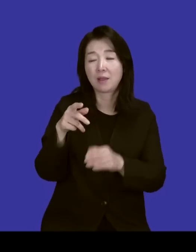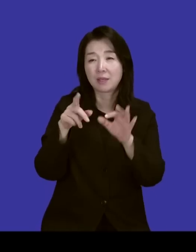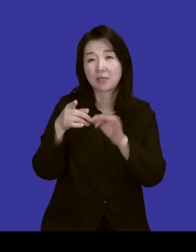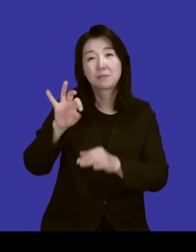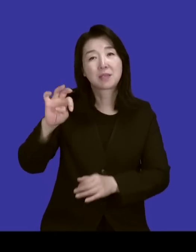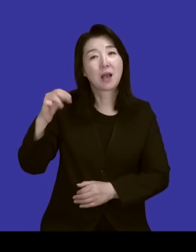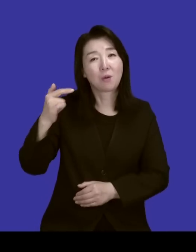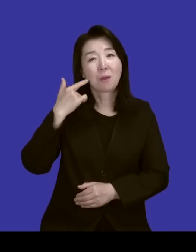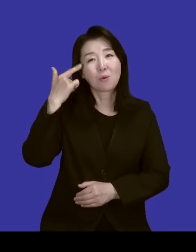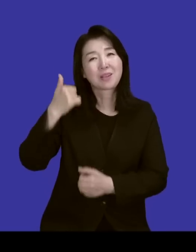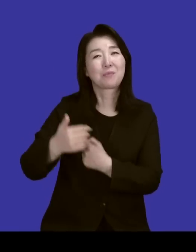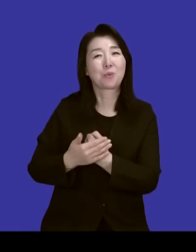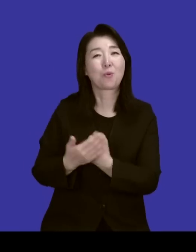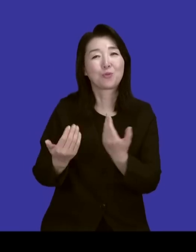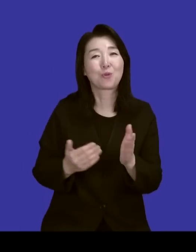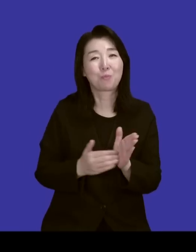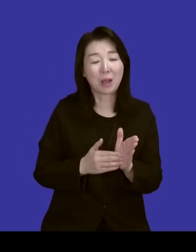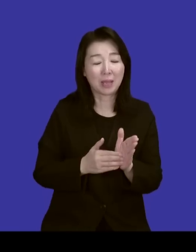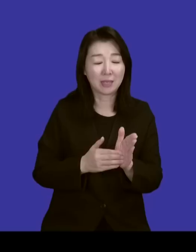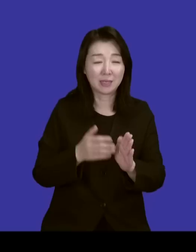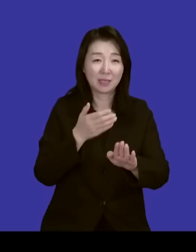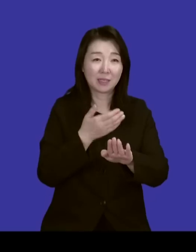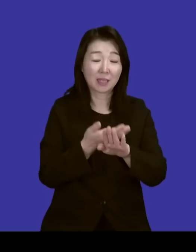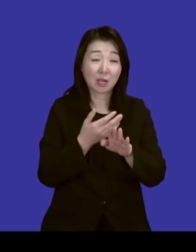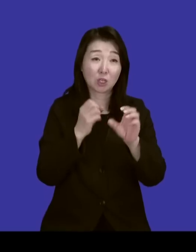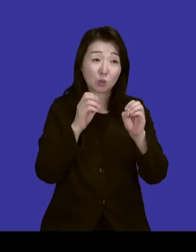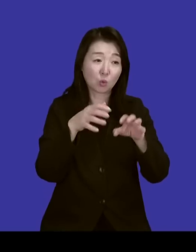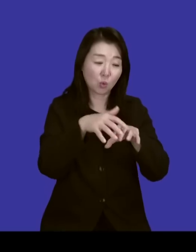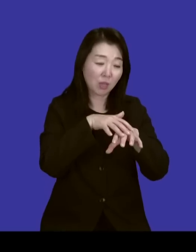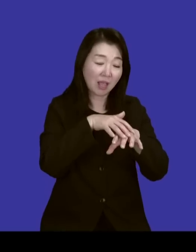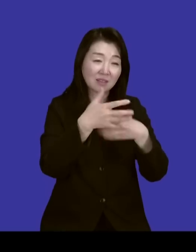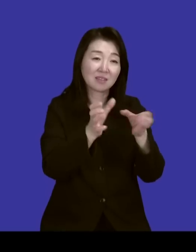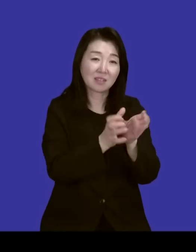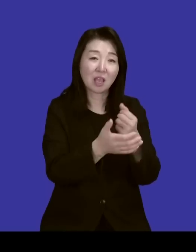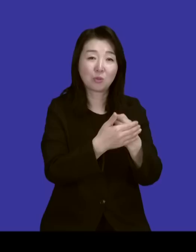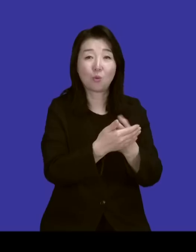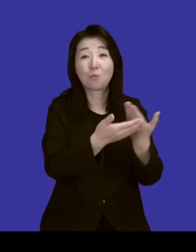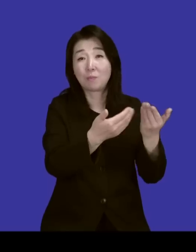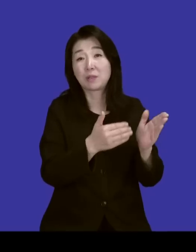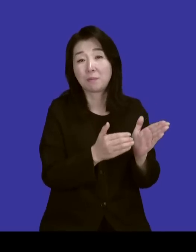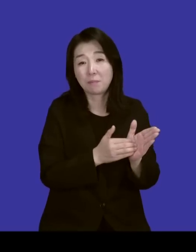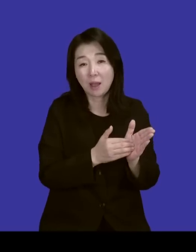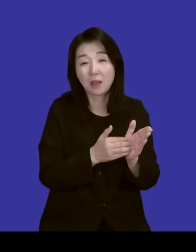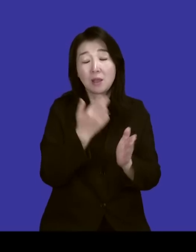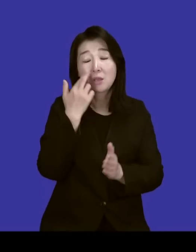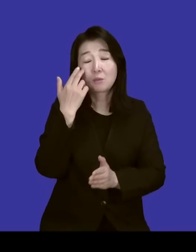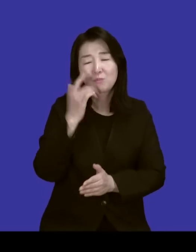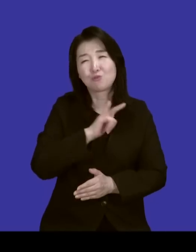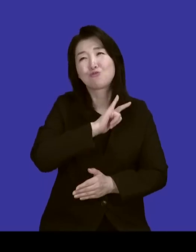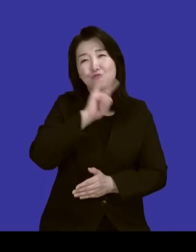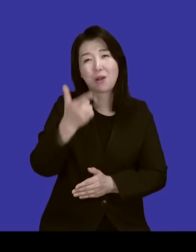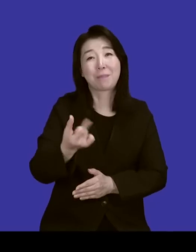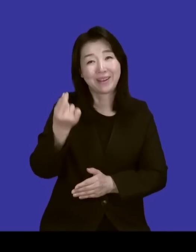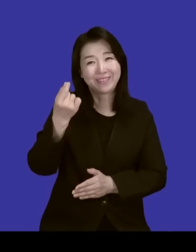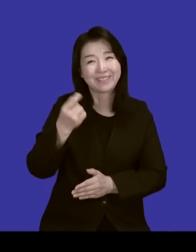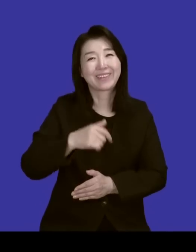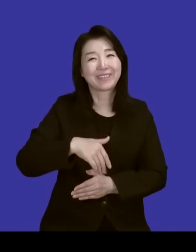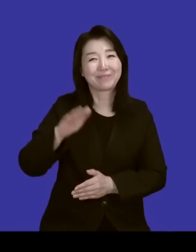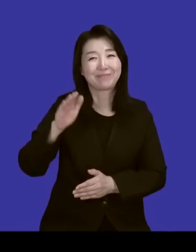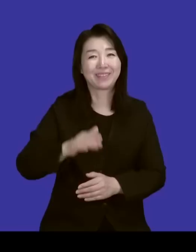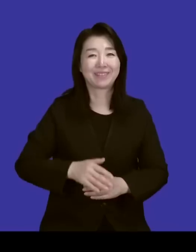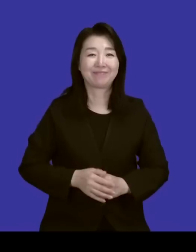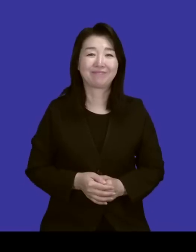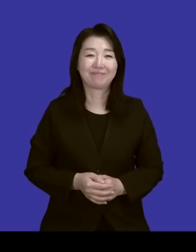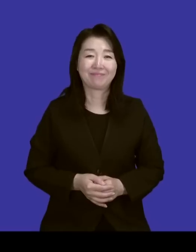예. 또 다른 선교 단체 도움을 받아서 예. 제가 미국 유학을 비교적 일찍 떠났죠. 아.